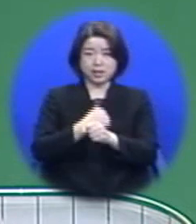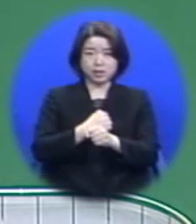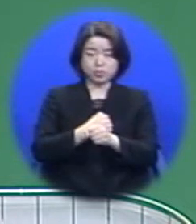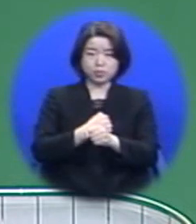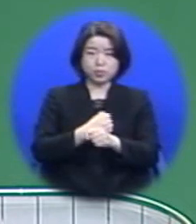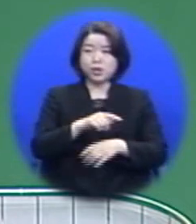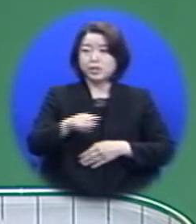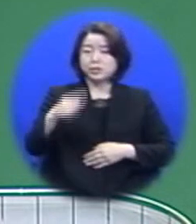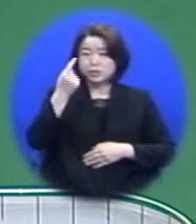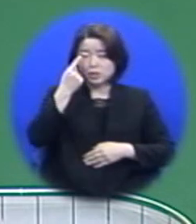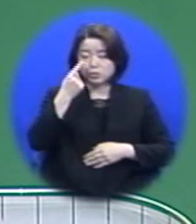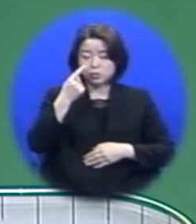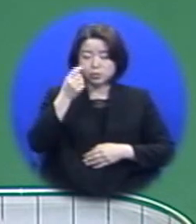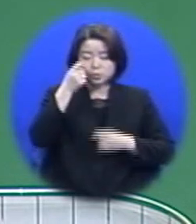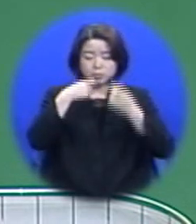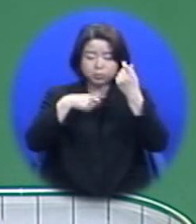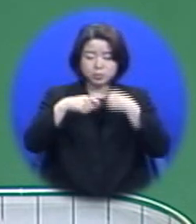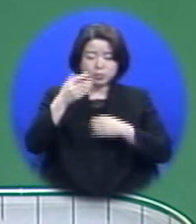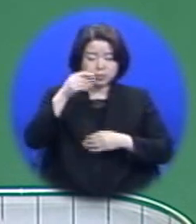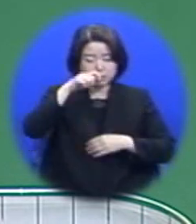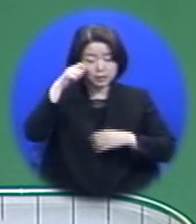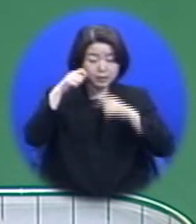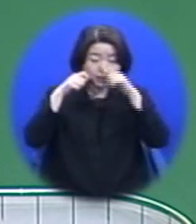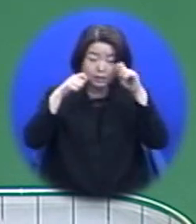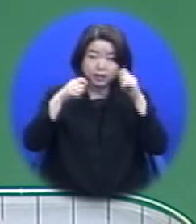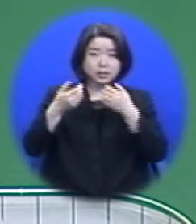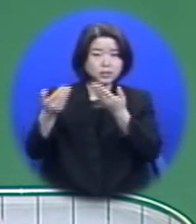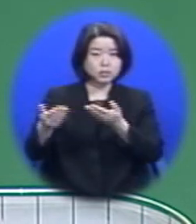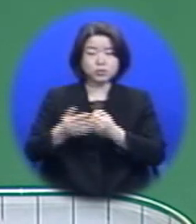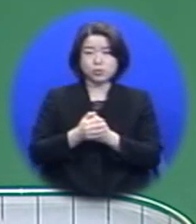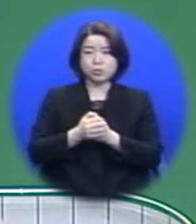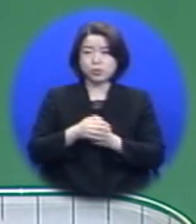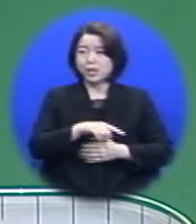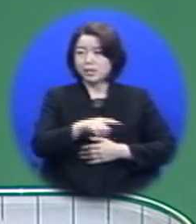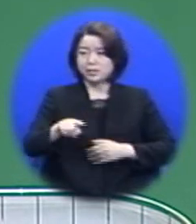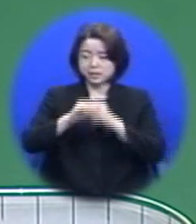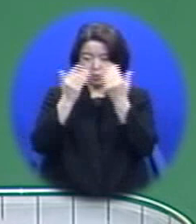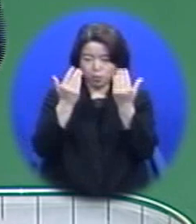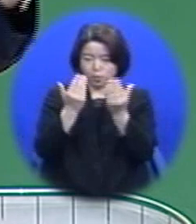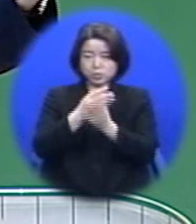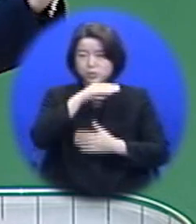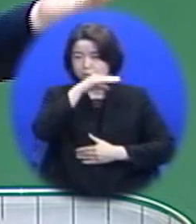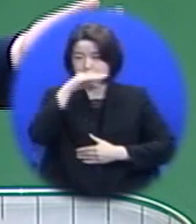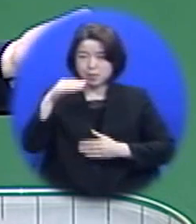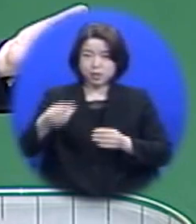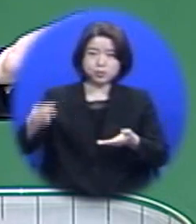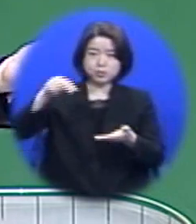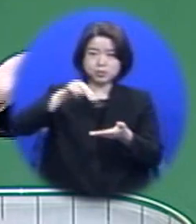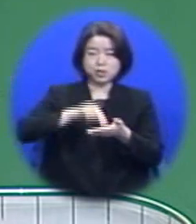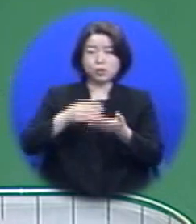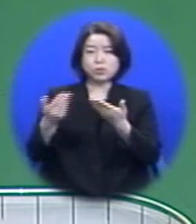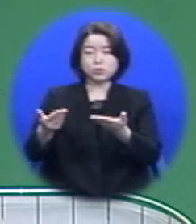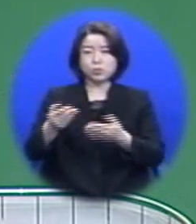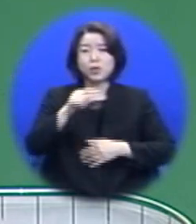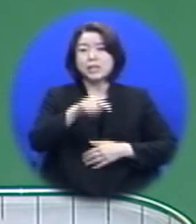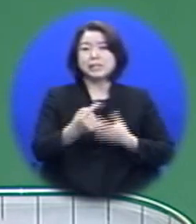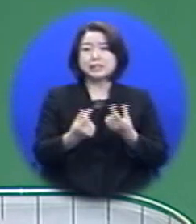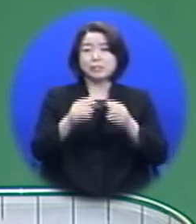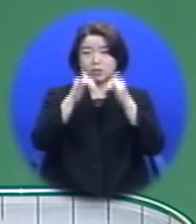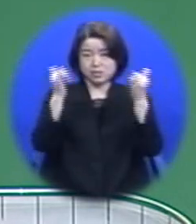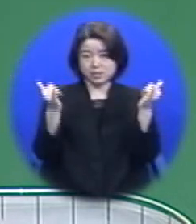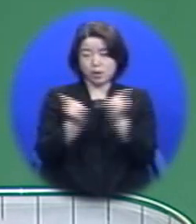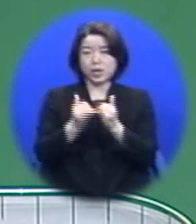그들의 눈에 눈물을 씻기고 그들을 온전히 바로 세워주고 우리 사회가 그런 사회가 되도록